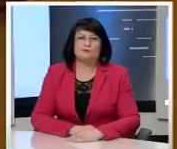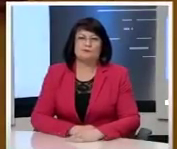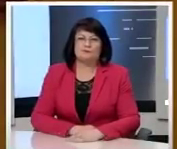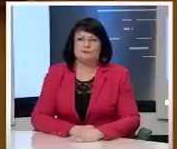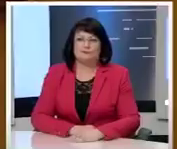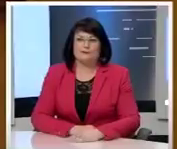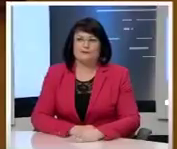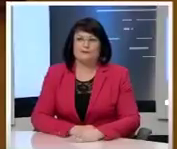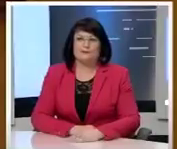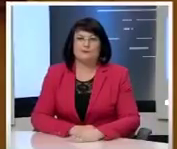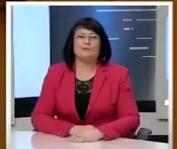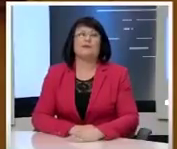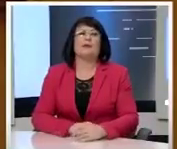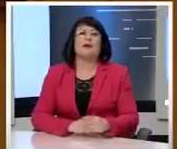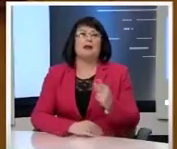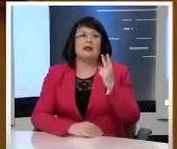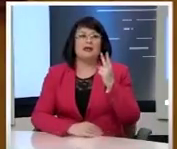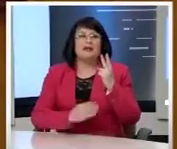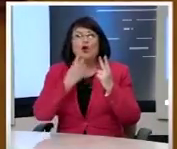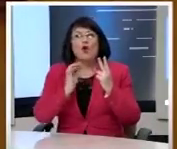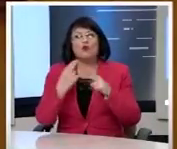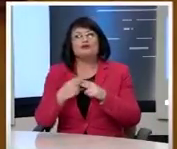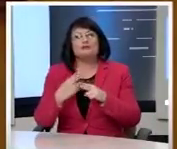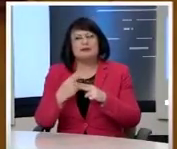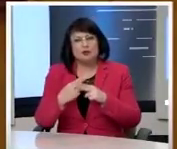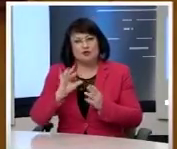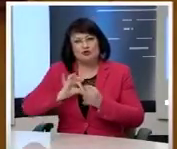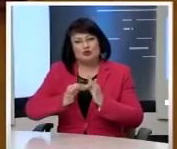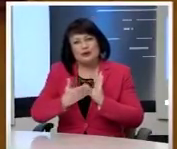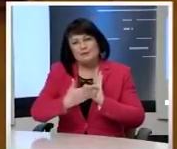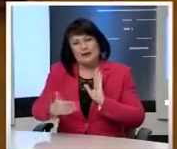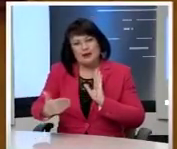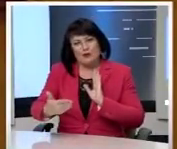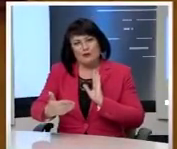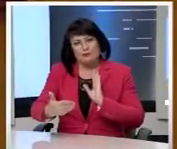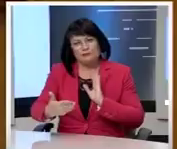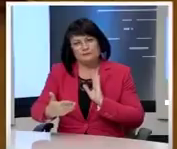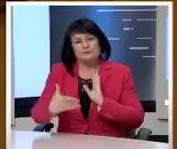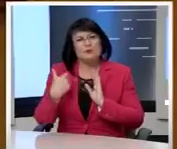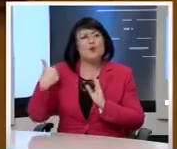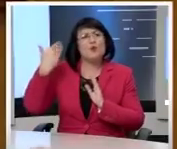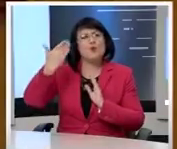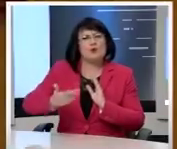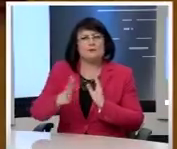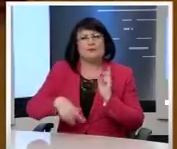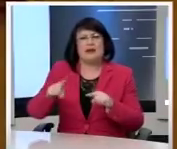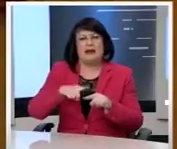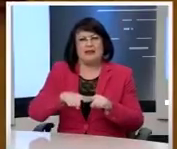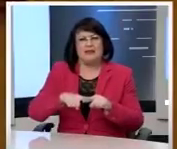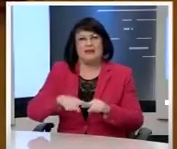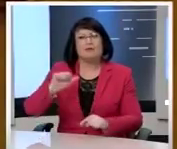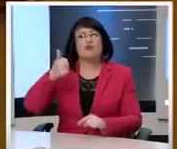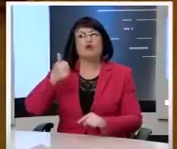ήταν αυτονόητο ότι θα τελειώναμε τα μνημόνια. Υπάρχουν ιστορικές περίοδοι της χώρας μας, διότι δυστυχώς δεν είναι και η πρώτη